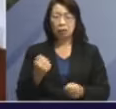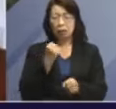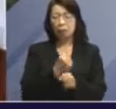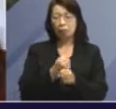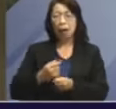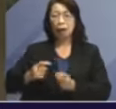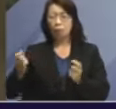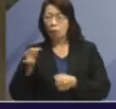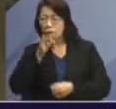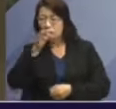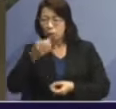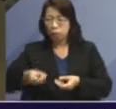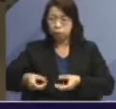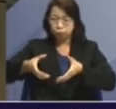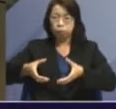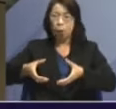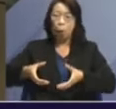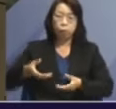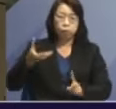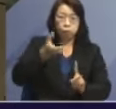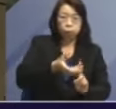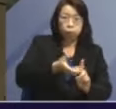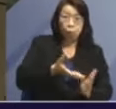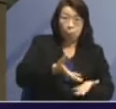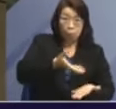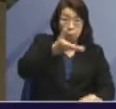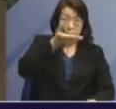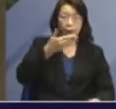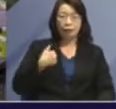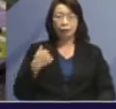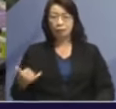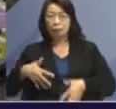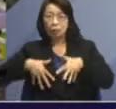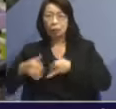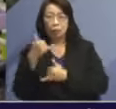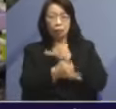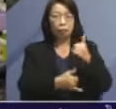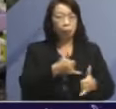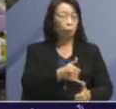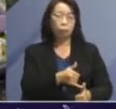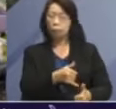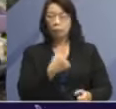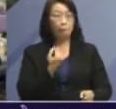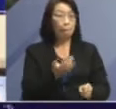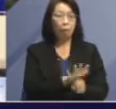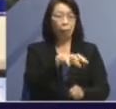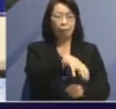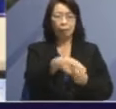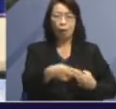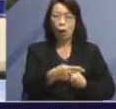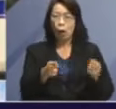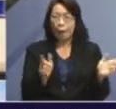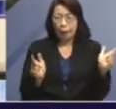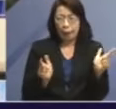ไม่สามารถจะอำนวยความสะดวกให้แก่ประชาชนผู้มาติดต่อราชการศาลได้เพียงพอดังนั้นในปีพุทธศัก